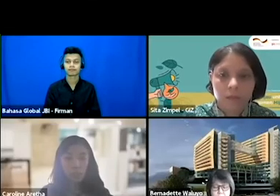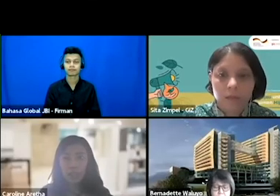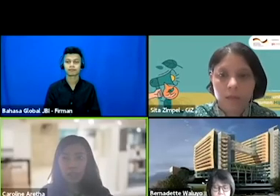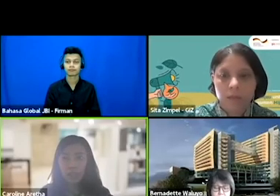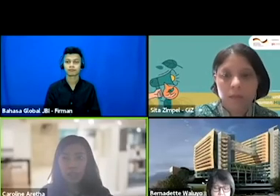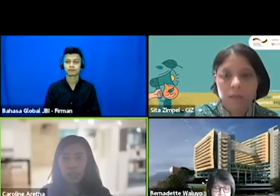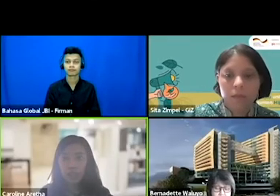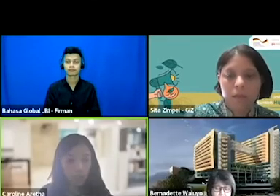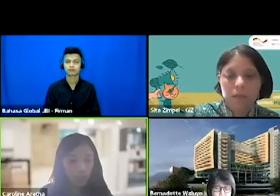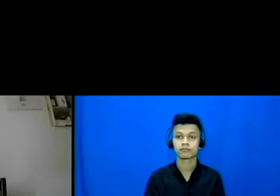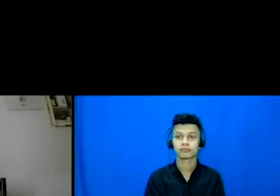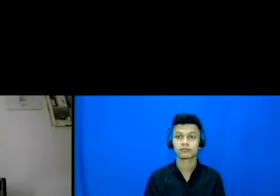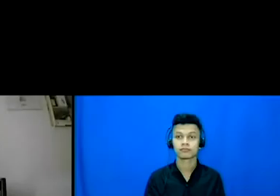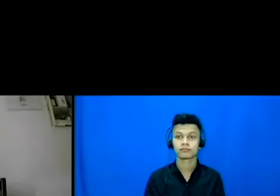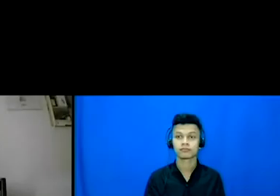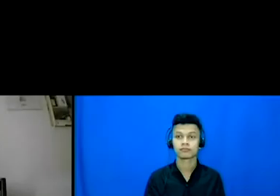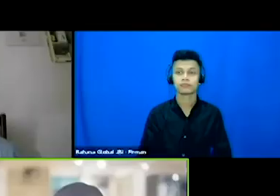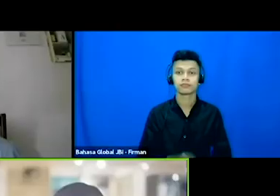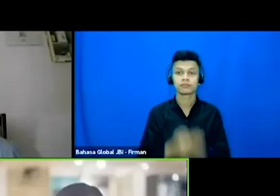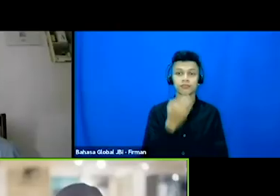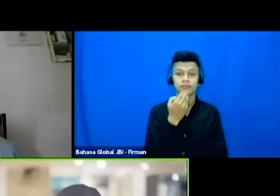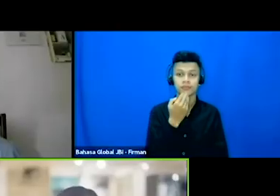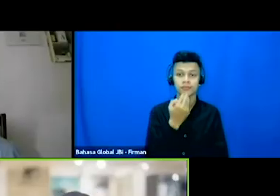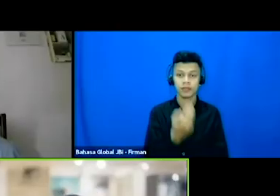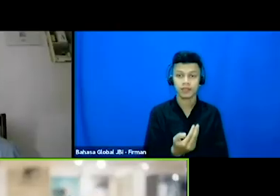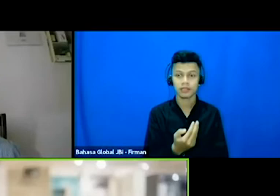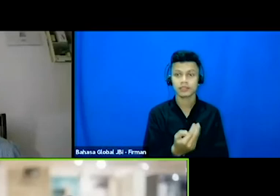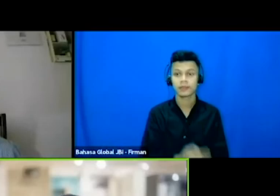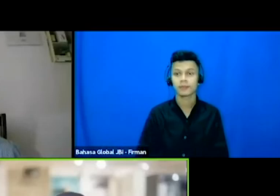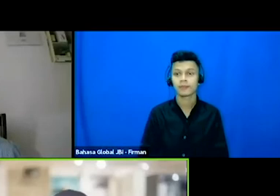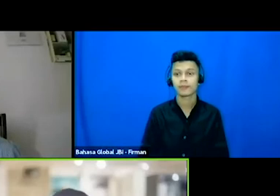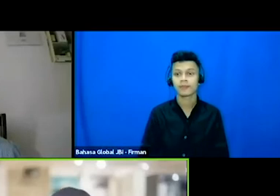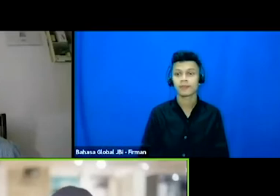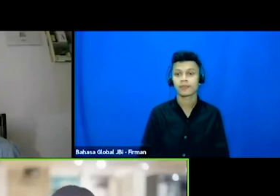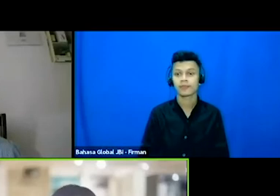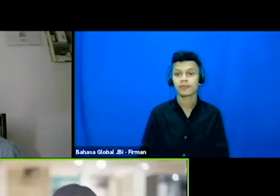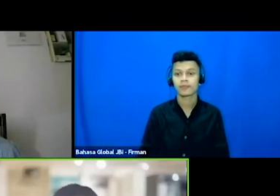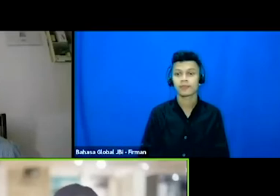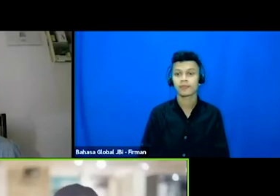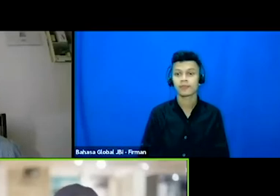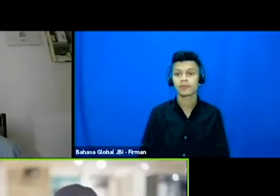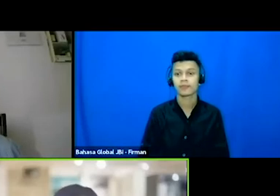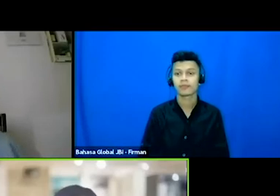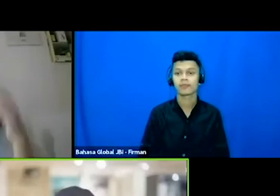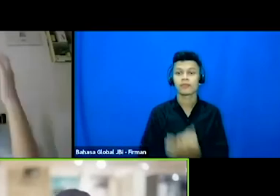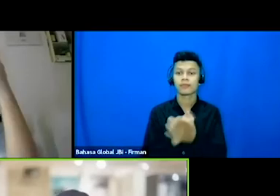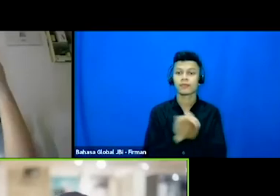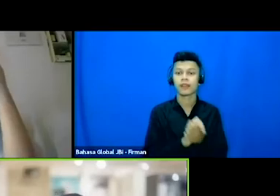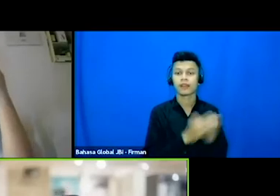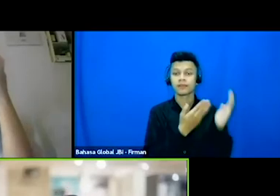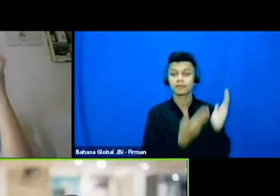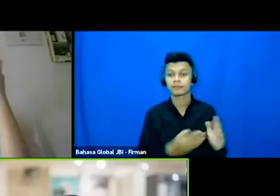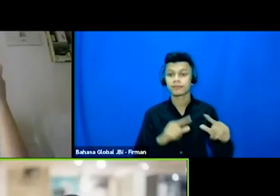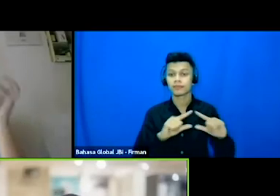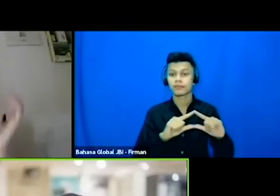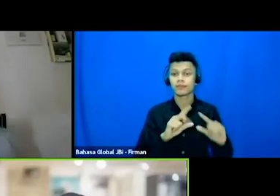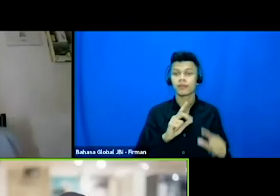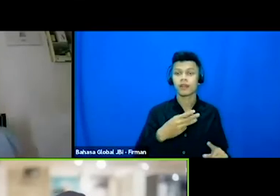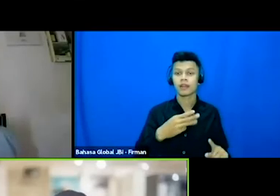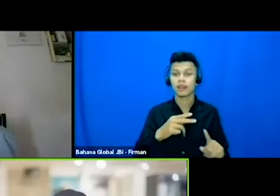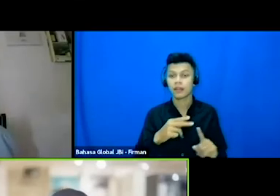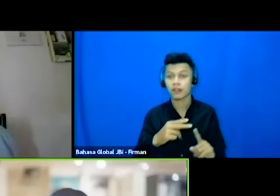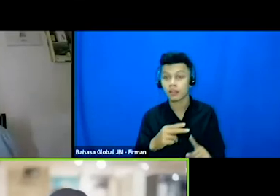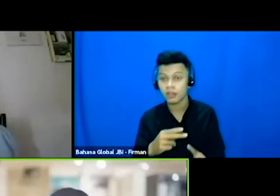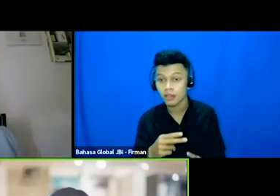eh Baik terima kasih ngebel pilihan yeah kenalkan Sebelumnya saya Areta dari Direktorat lingkungan